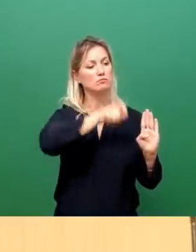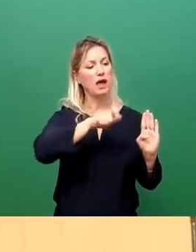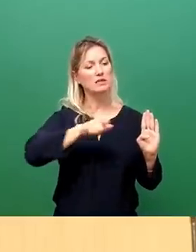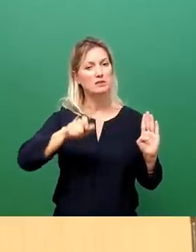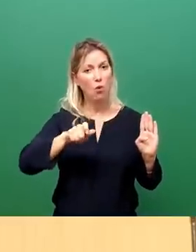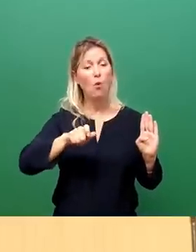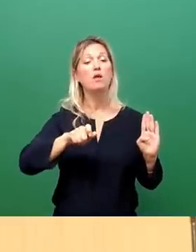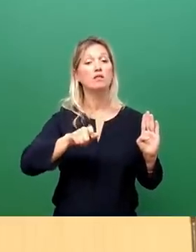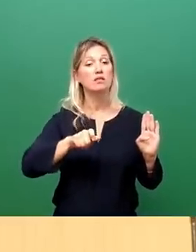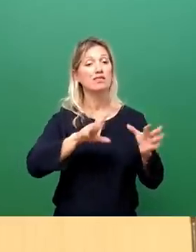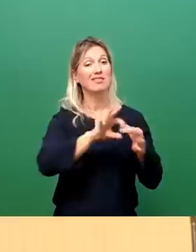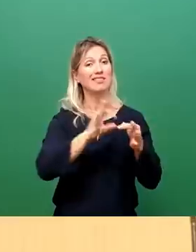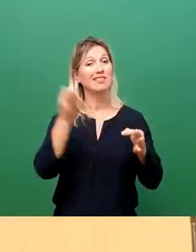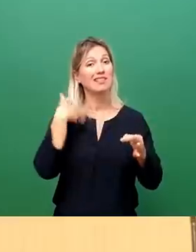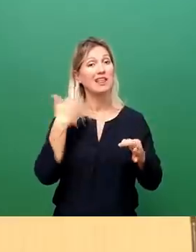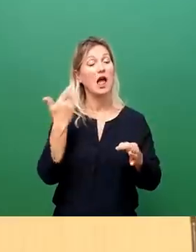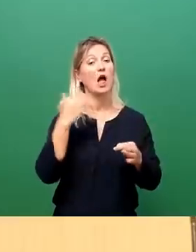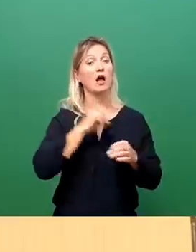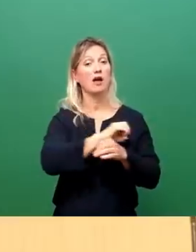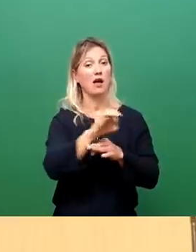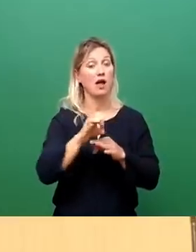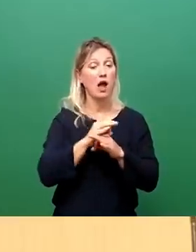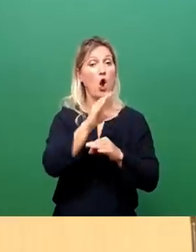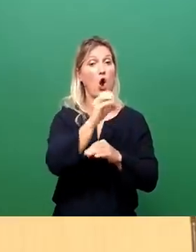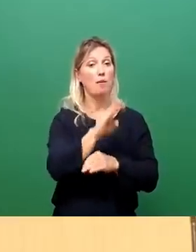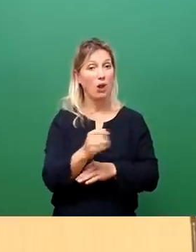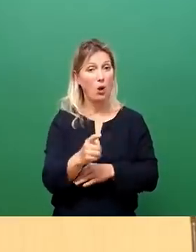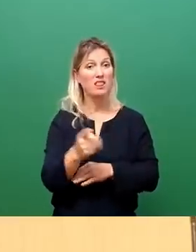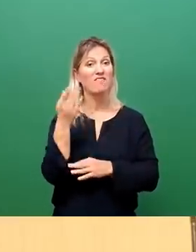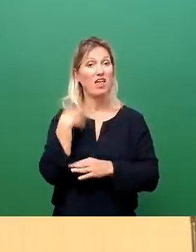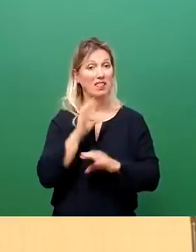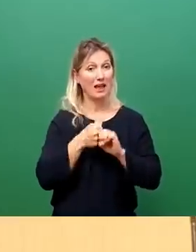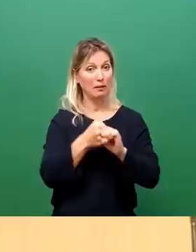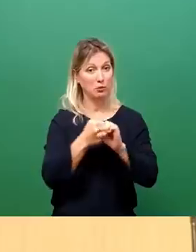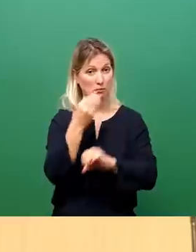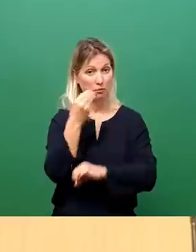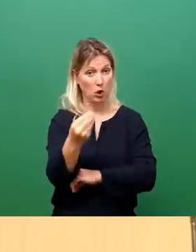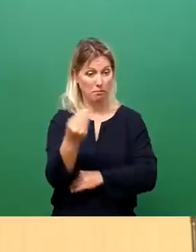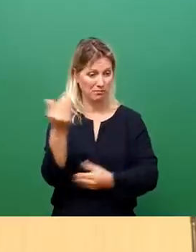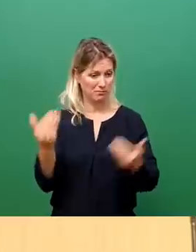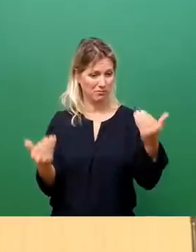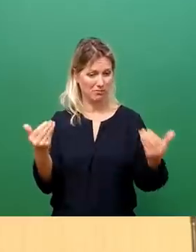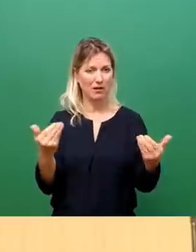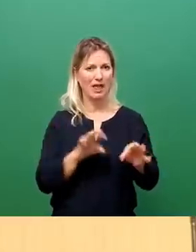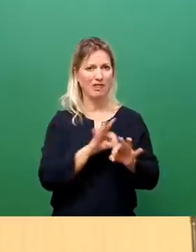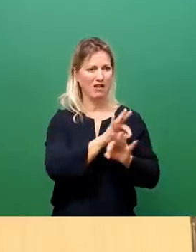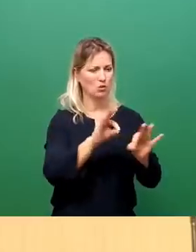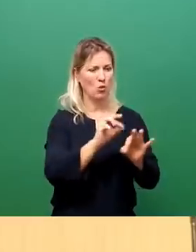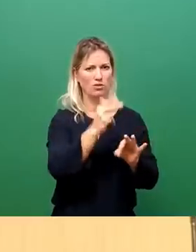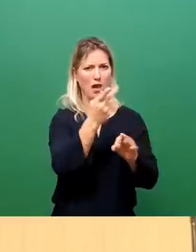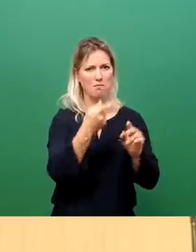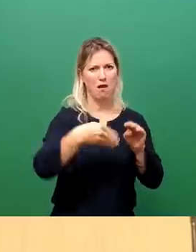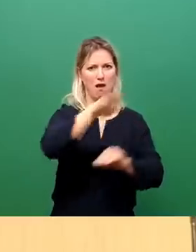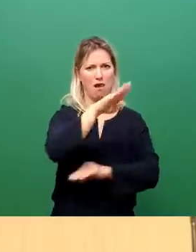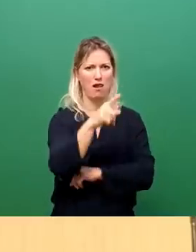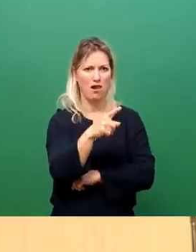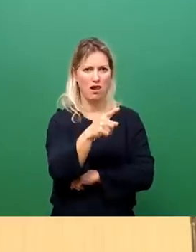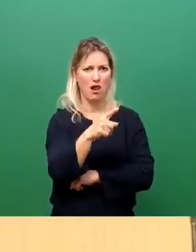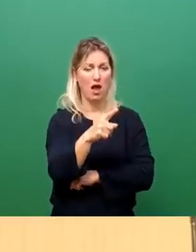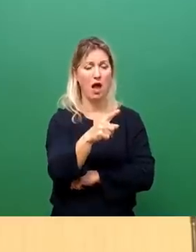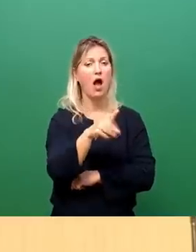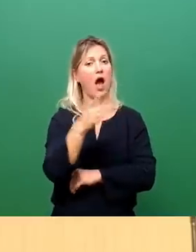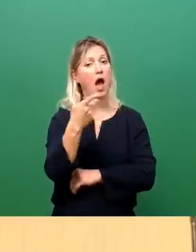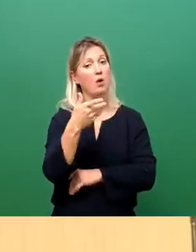dreimal höhere Infektionsraten bei Geboosterten im Vergleich zu Ungeimpften. Auch bei zurückhaltender Auswertung dieser Daten